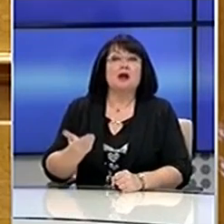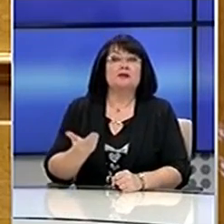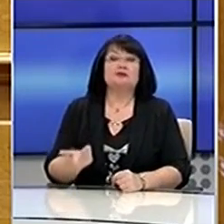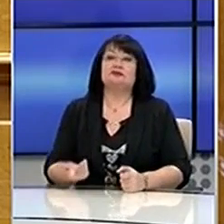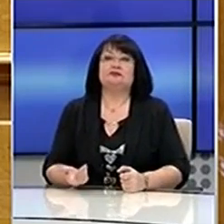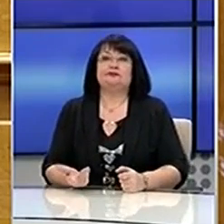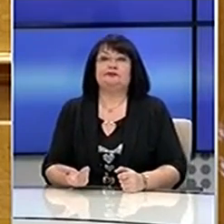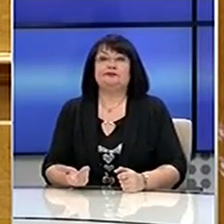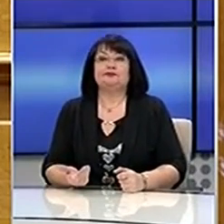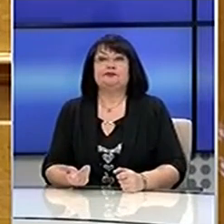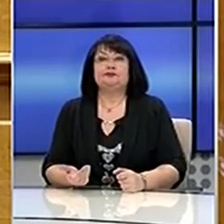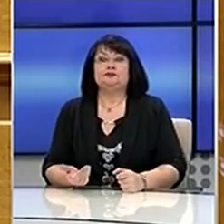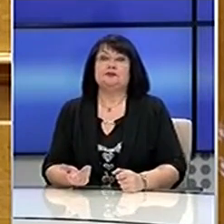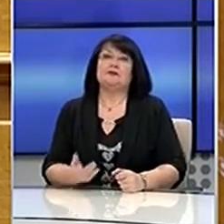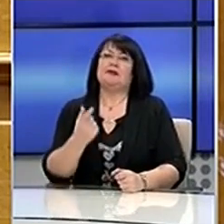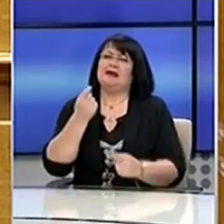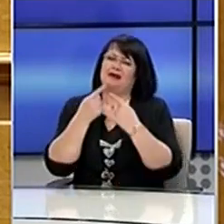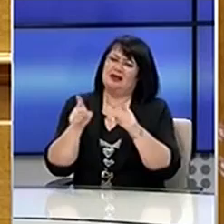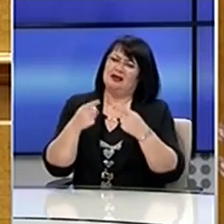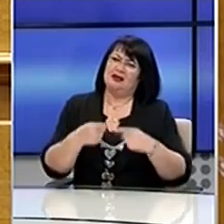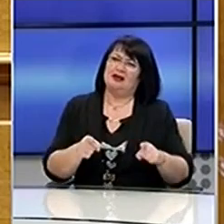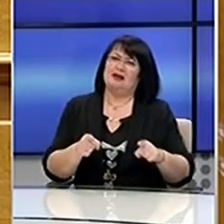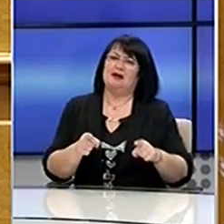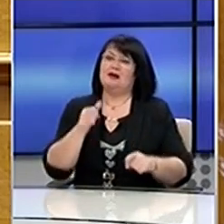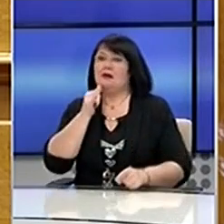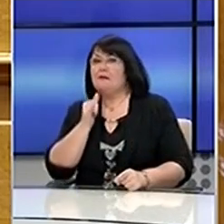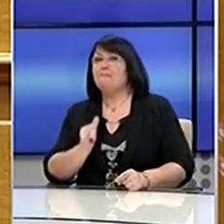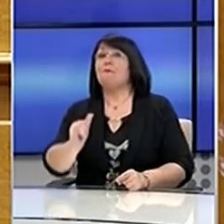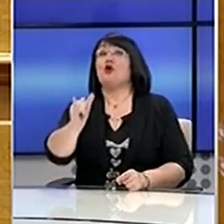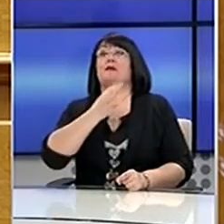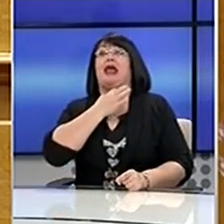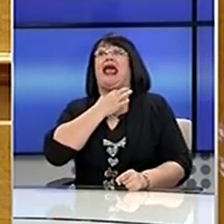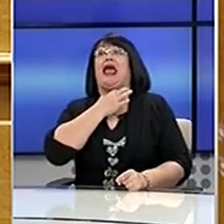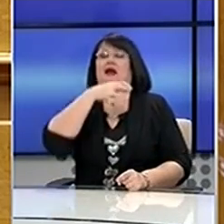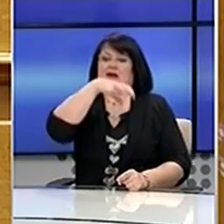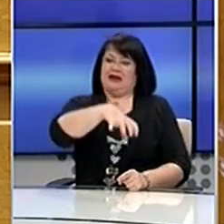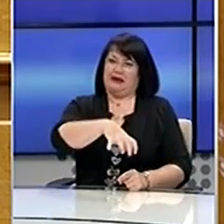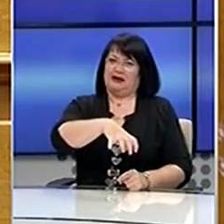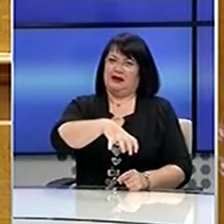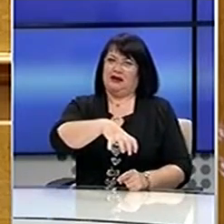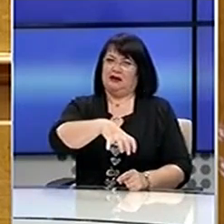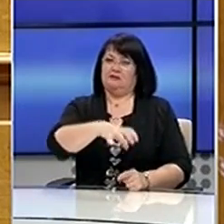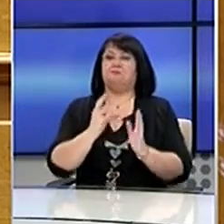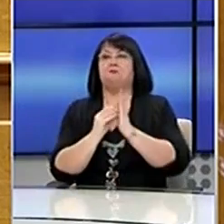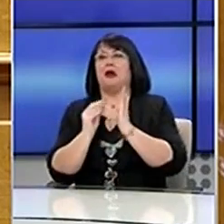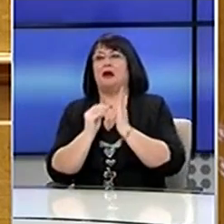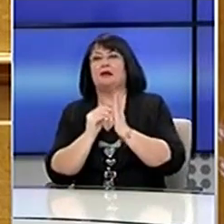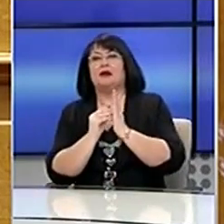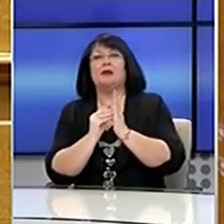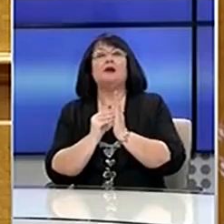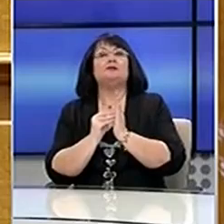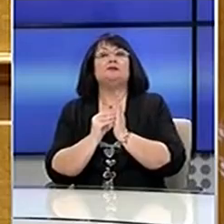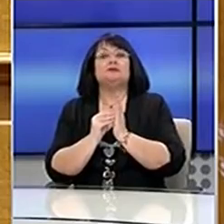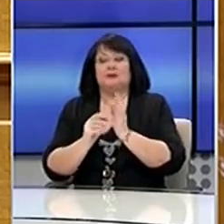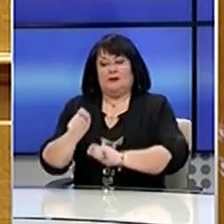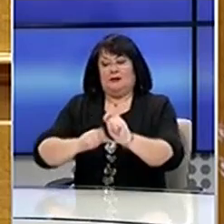υπάρχει μια διάκριση μεταξύ των μονίμων μονάδων εντατικής θεραπείας, όπως παραδείγματος χάρη αυτές